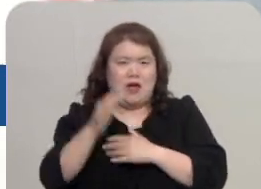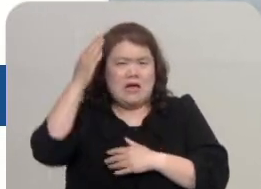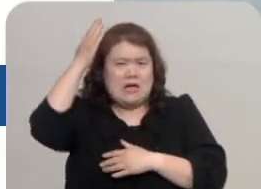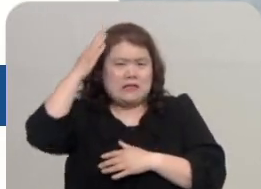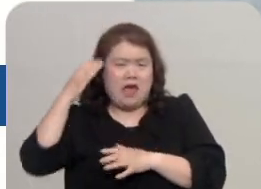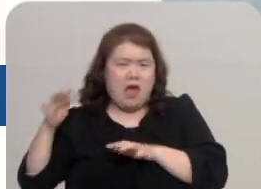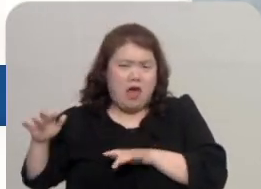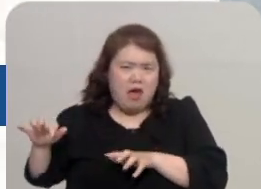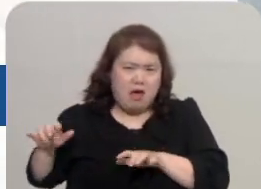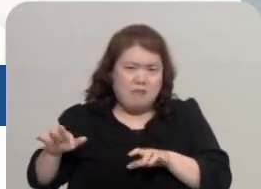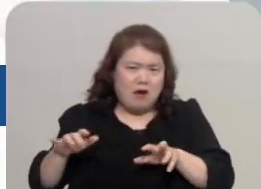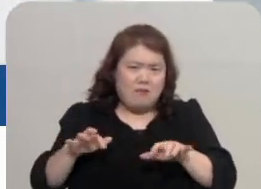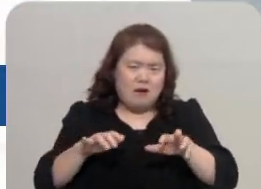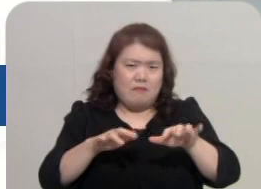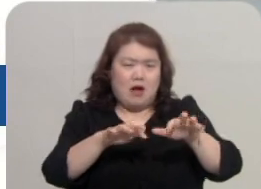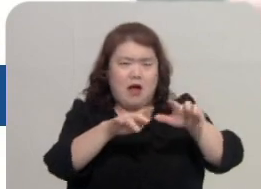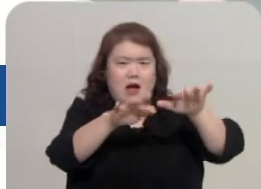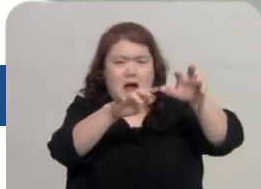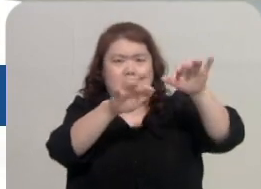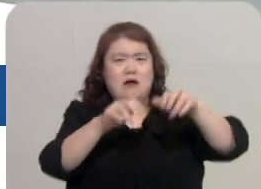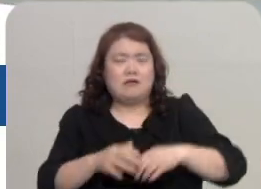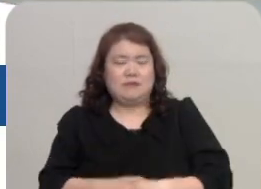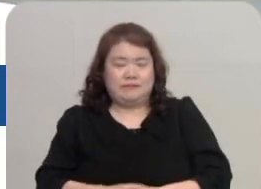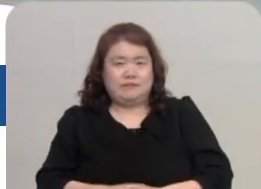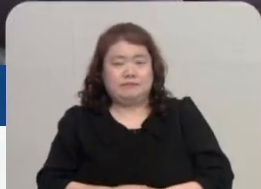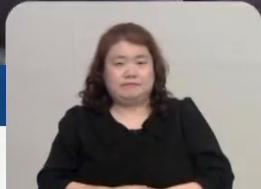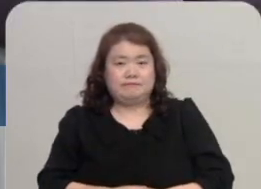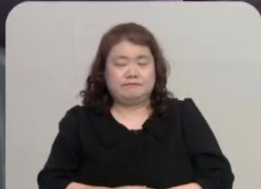그냥 새까맣게 올라와. 그냥.